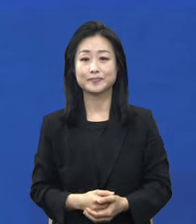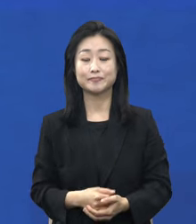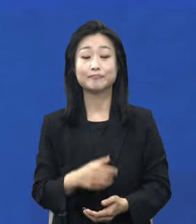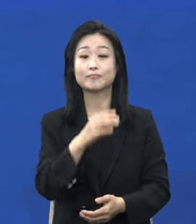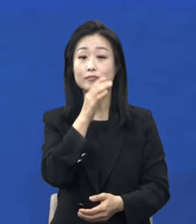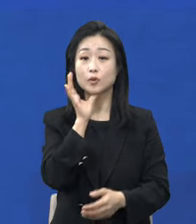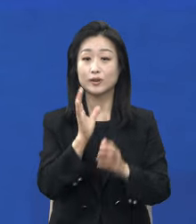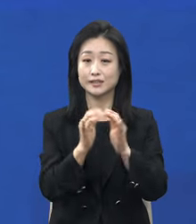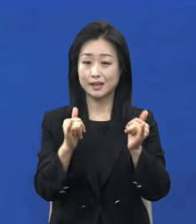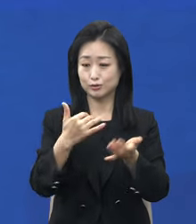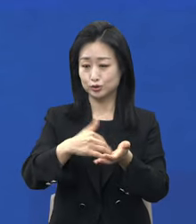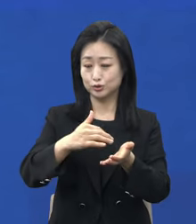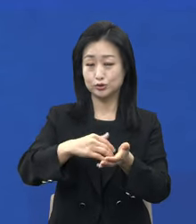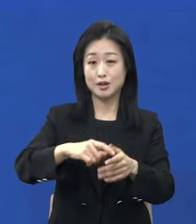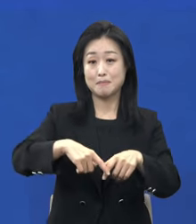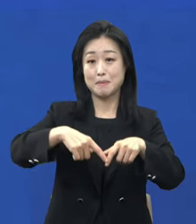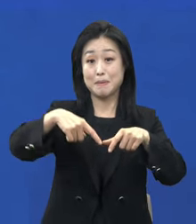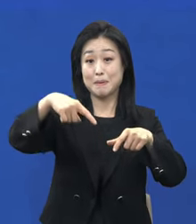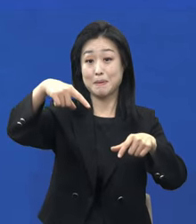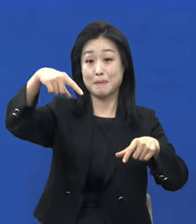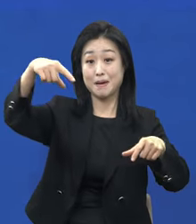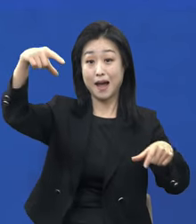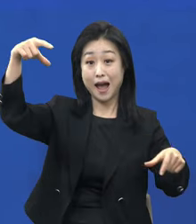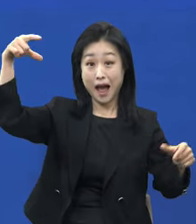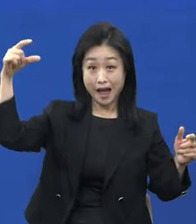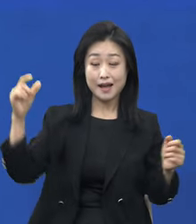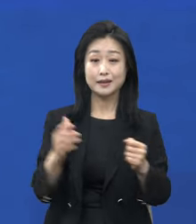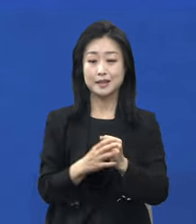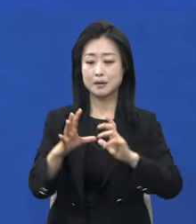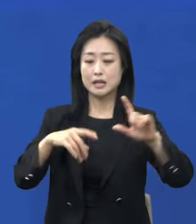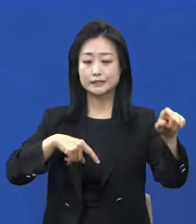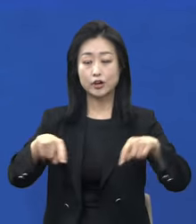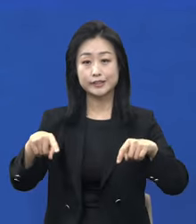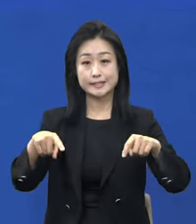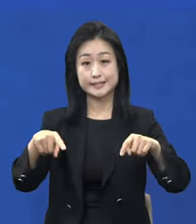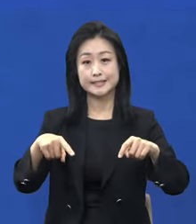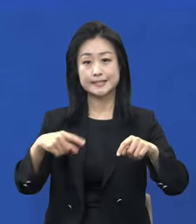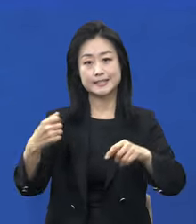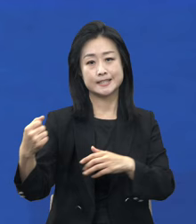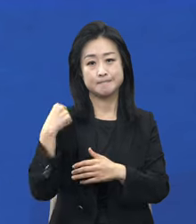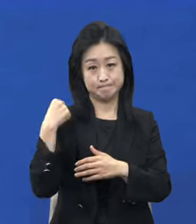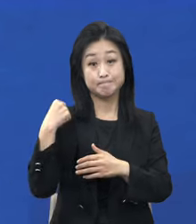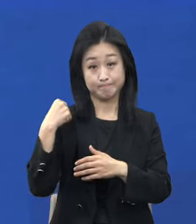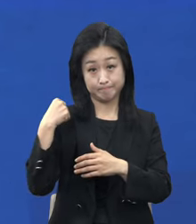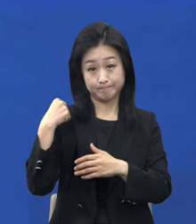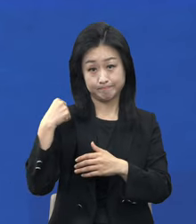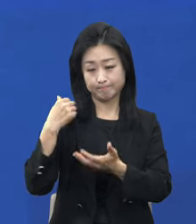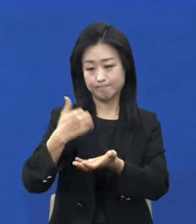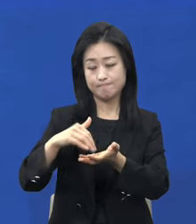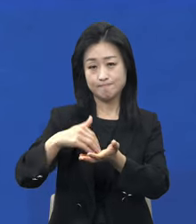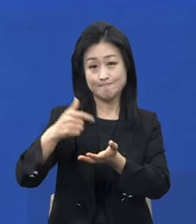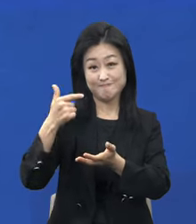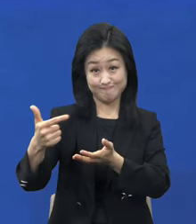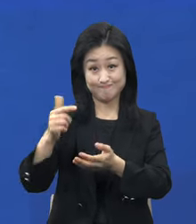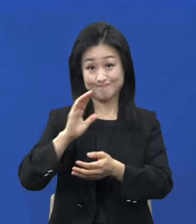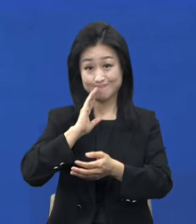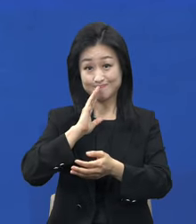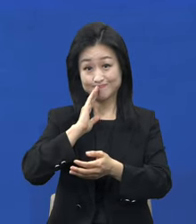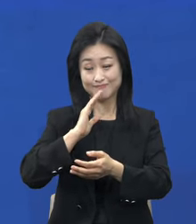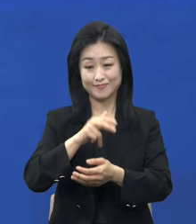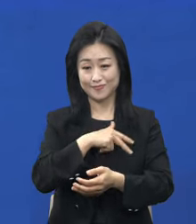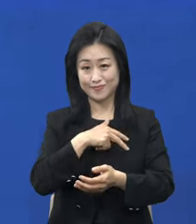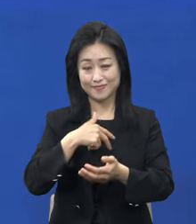노인 인구의 급격한 증가에 따라 노인의 정치적 비중이 커질 수밖에 없다는